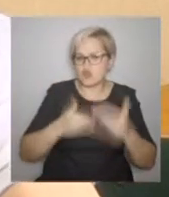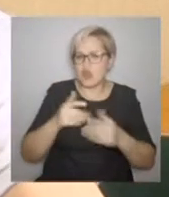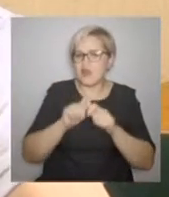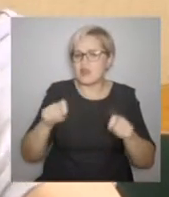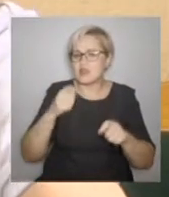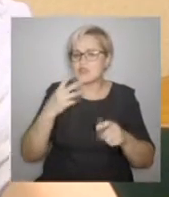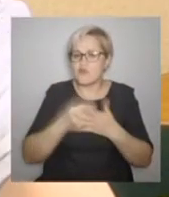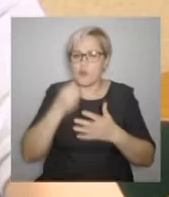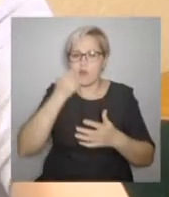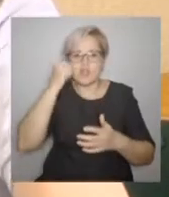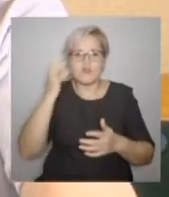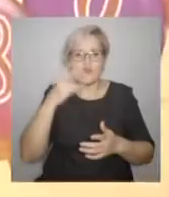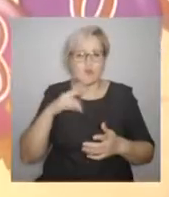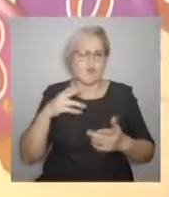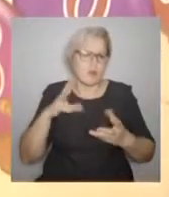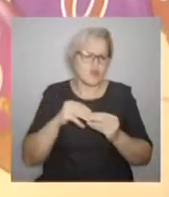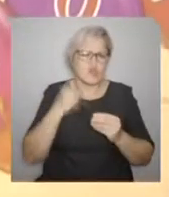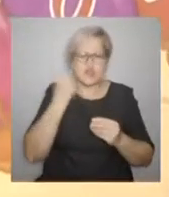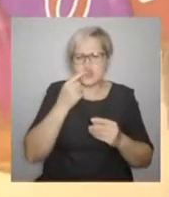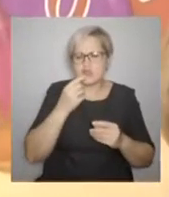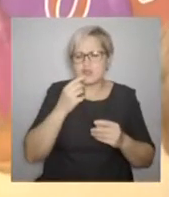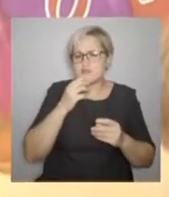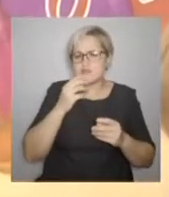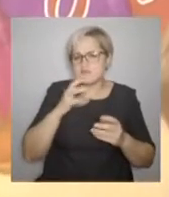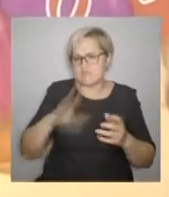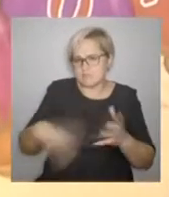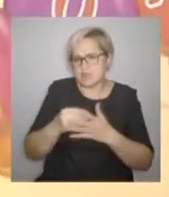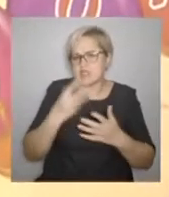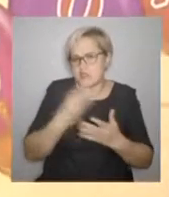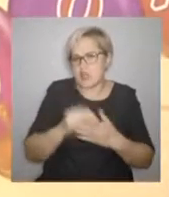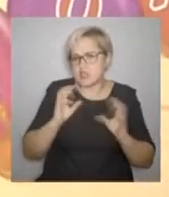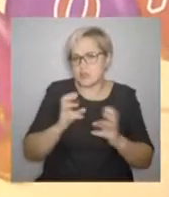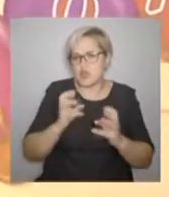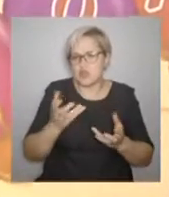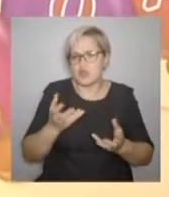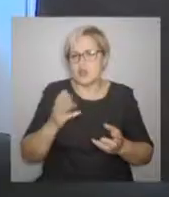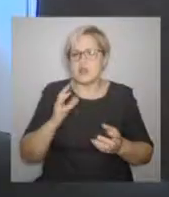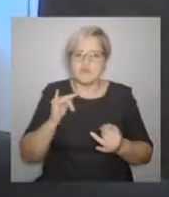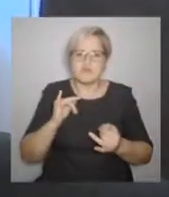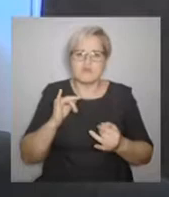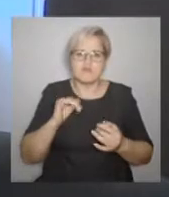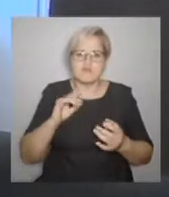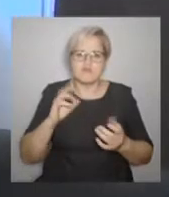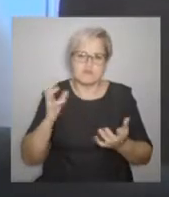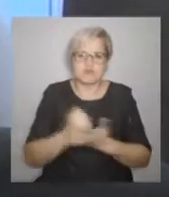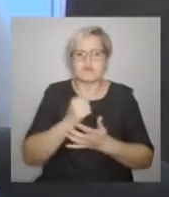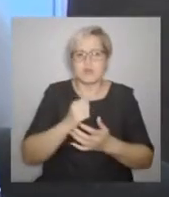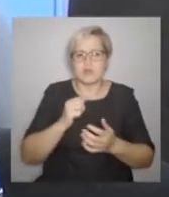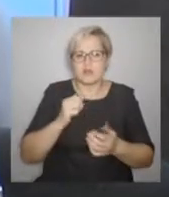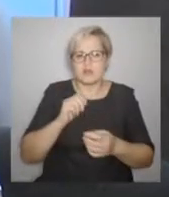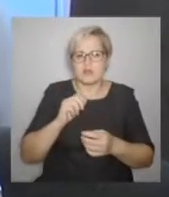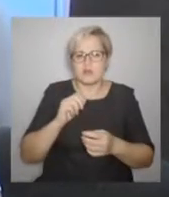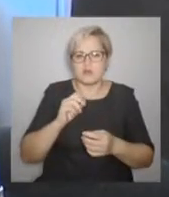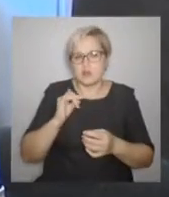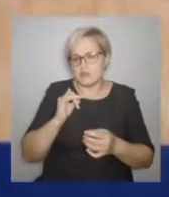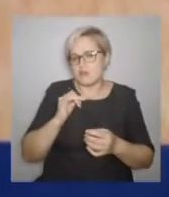свой благотворительный фонд, причем на свои личные сбережения. О том, чего уже удалось достигнуть и что еще предстоит, мы